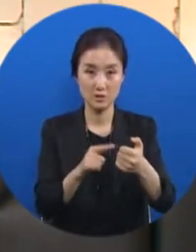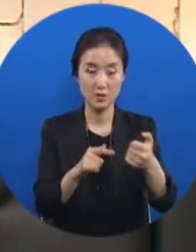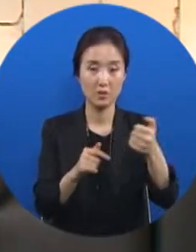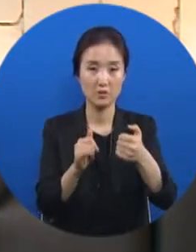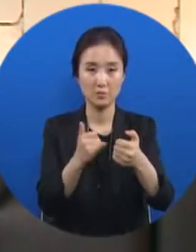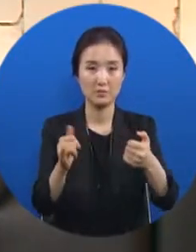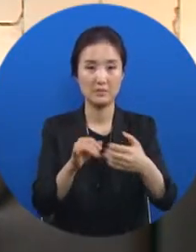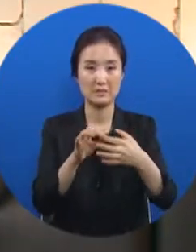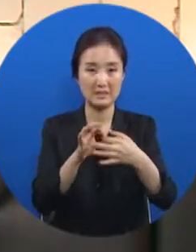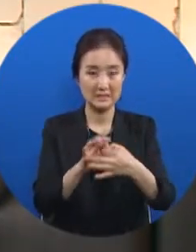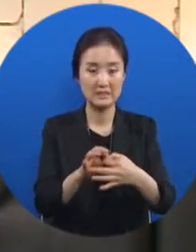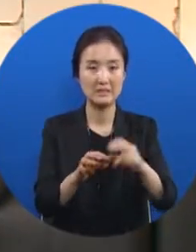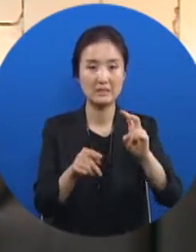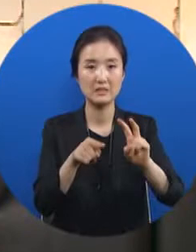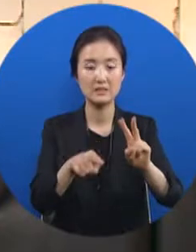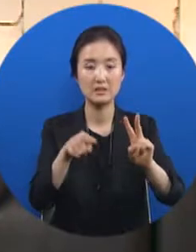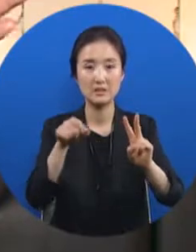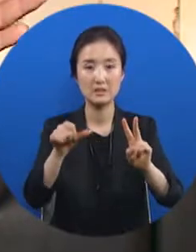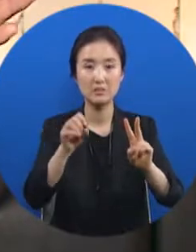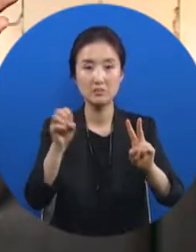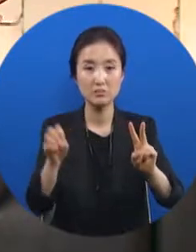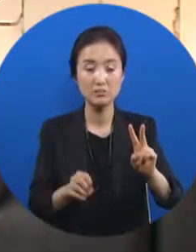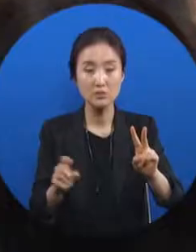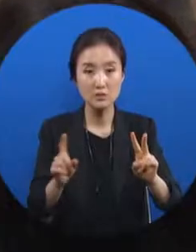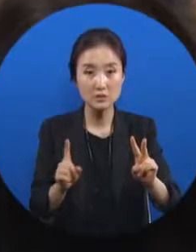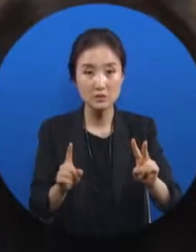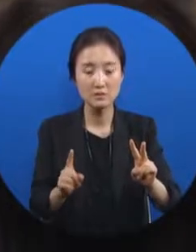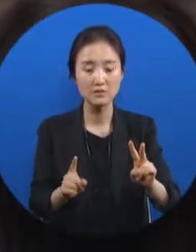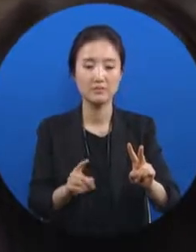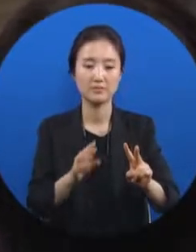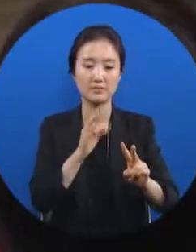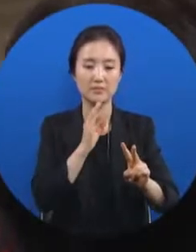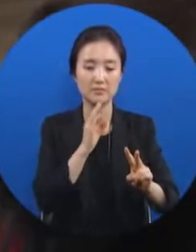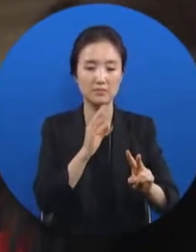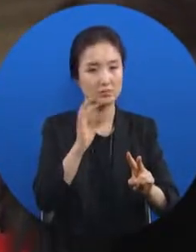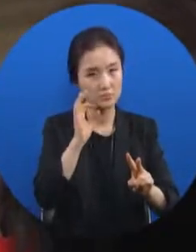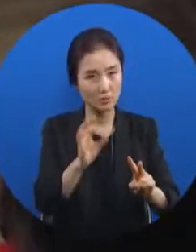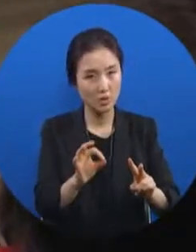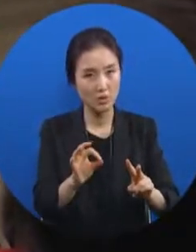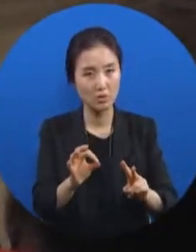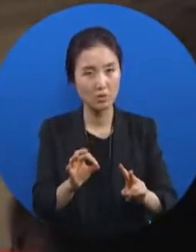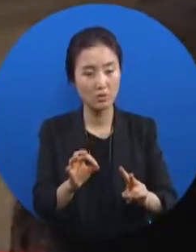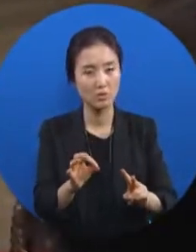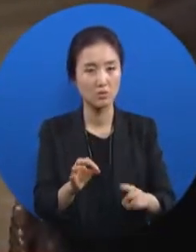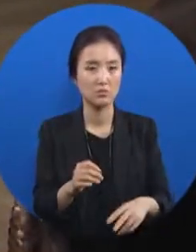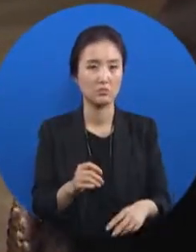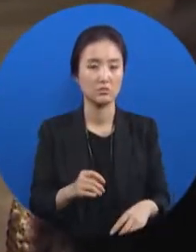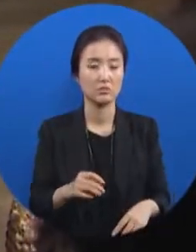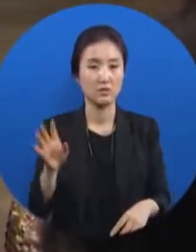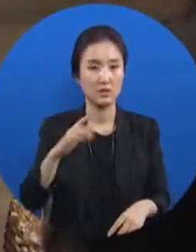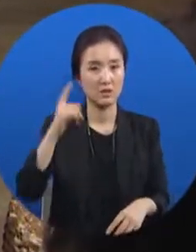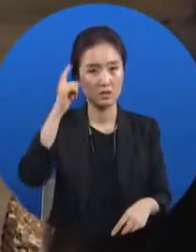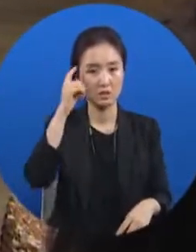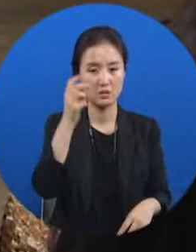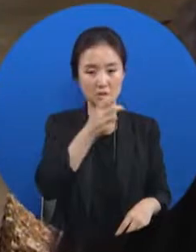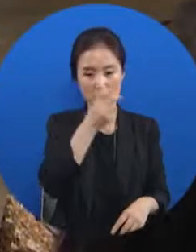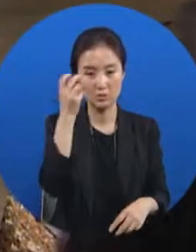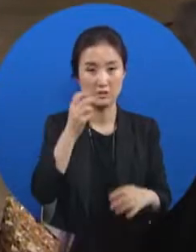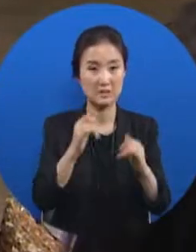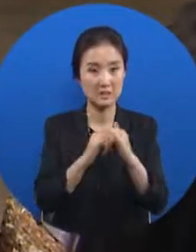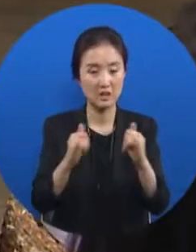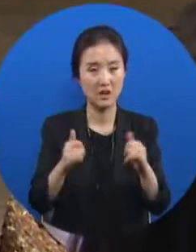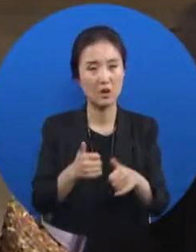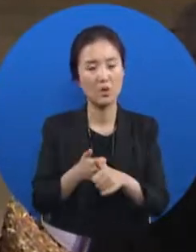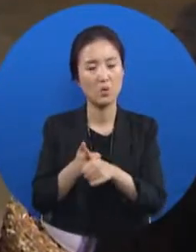3대까지 못 가서 2.5의 5%는 눈에 안 보여요. 3대 가기가 쉽지 않은 거예요. 근데 머리 좋은 놈은 죽었다 깨나도 우리가 못